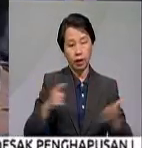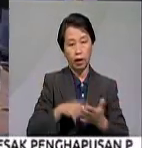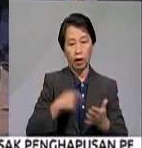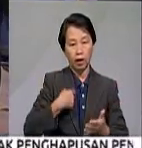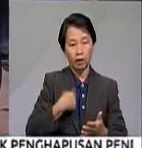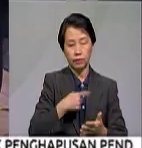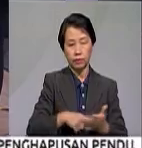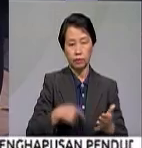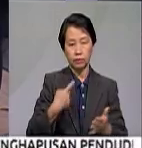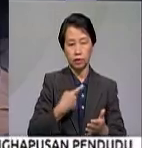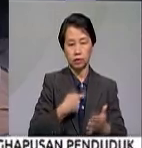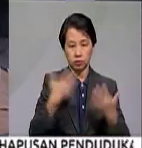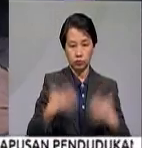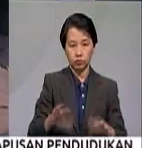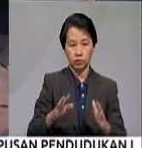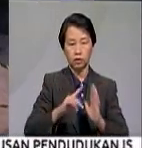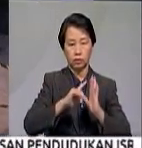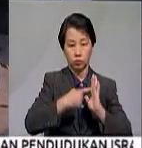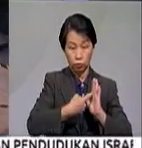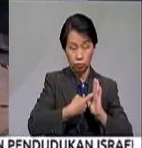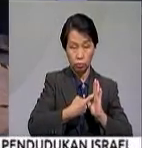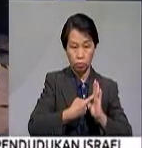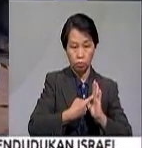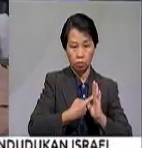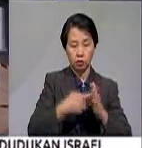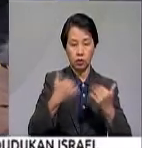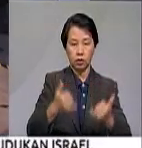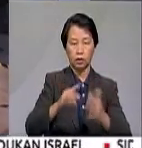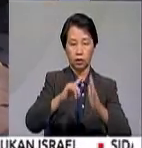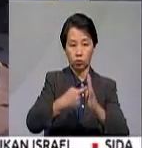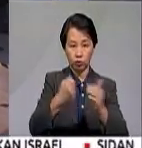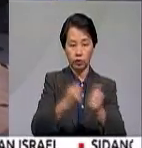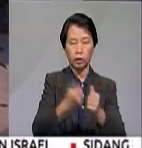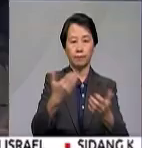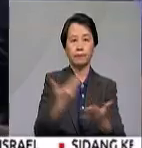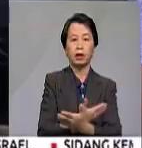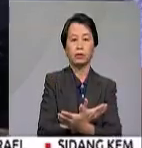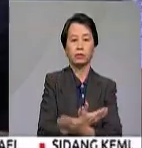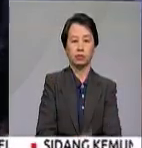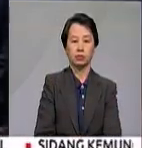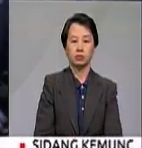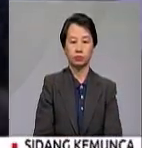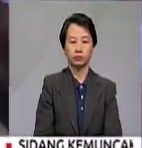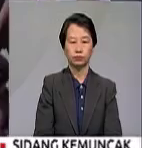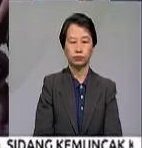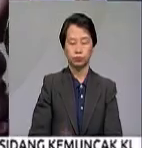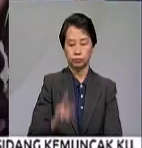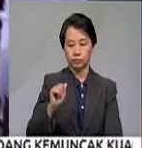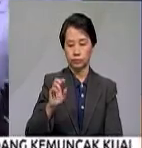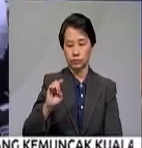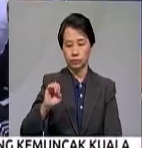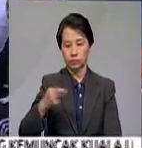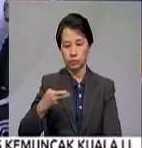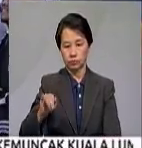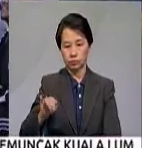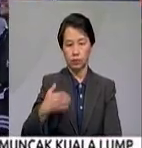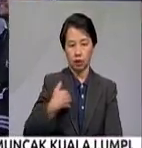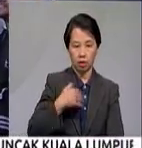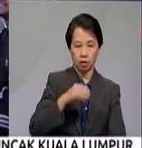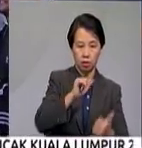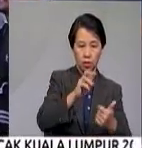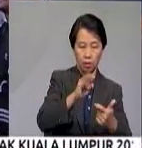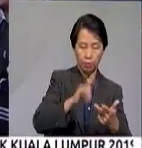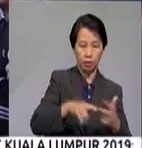dah, apa yang kita mula. Cuma nak mulakan dengan satu benda yang baru. Selain Radi, OAG turut dianggotai oleh